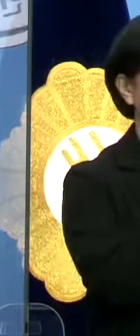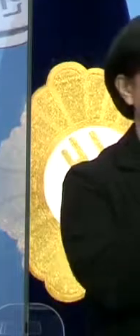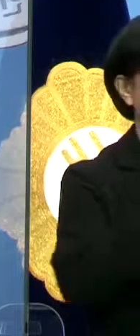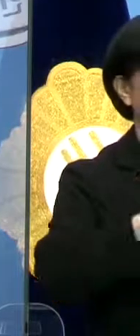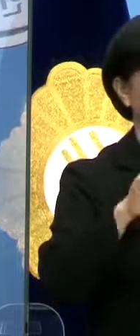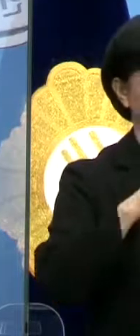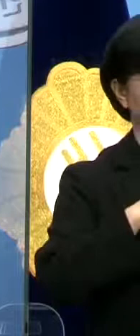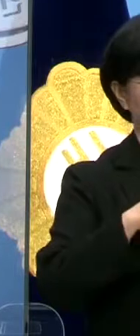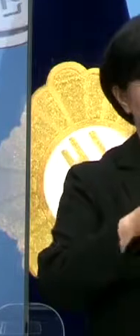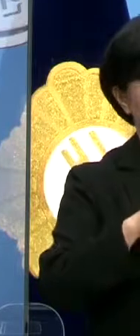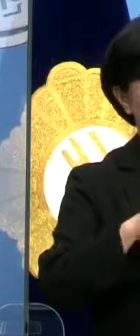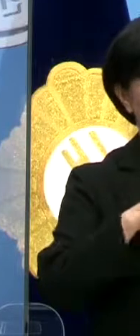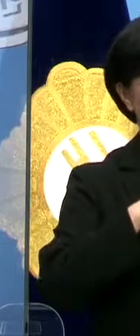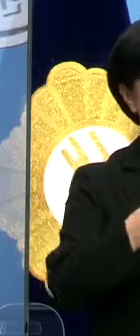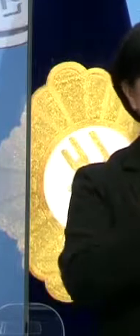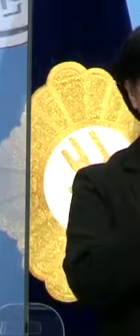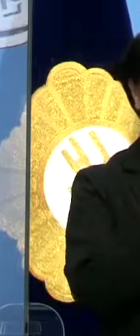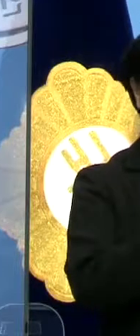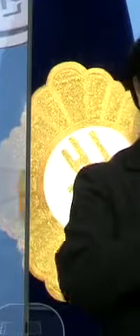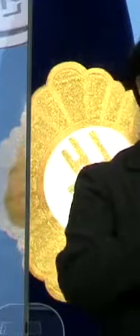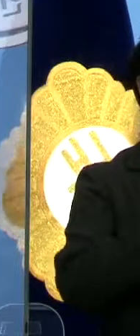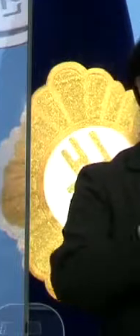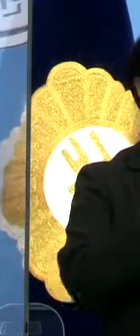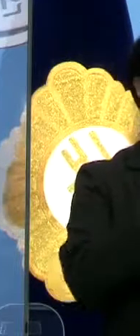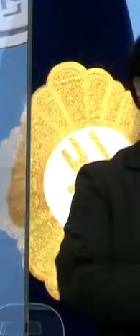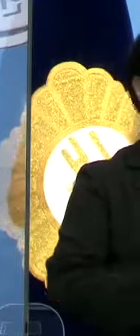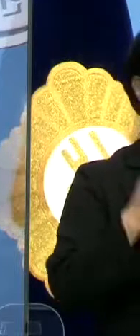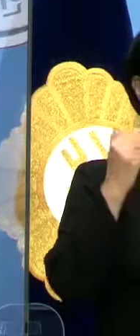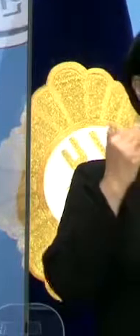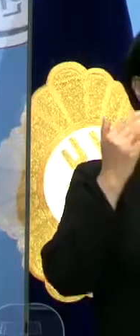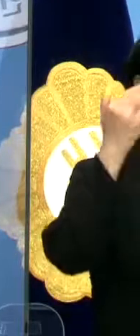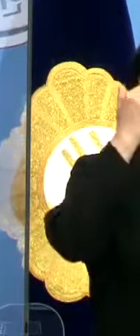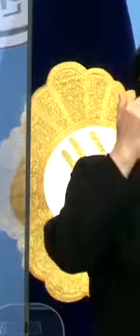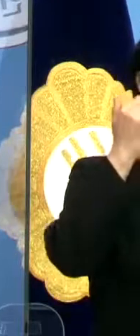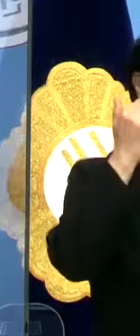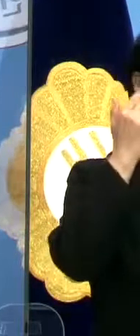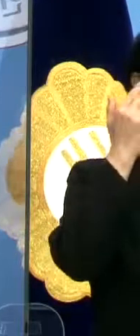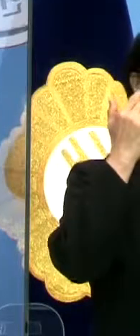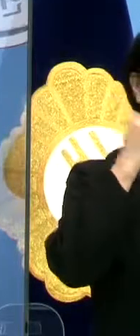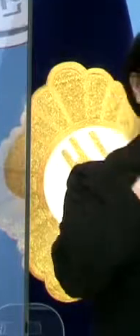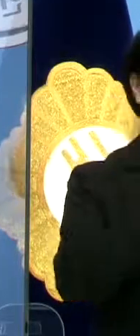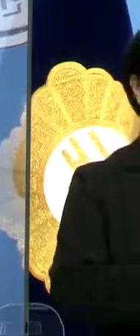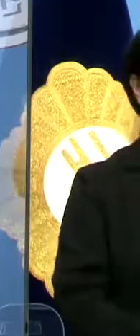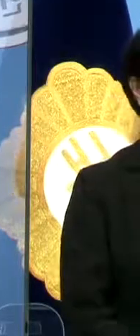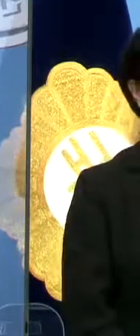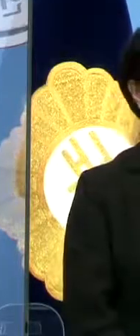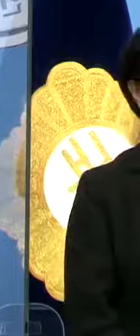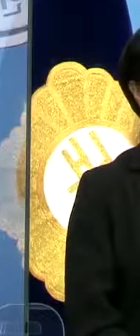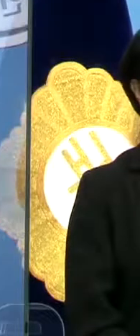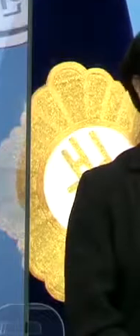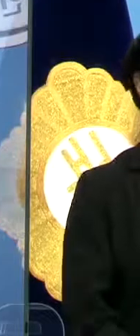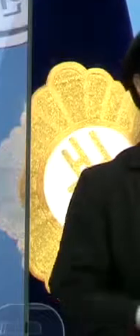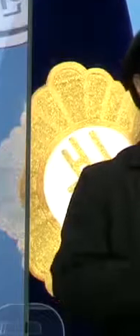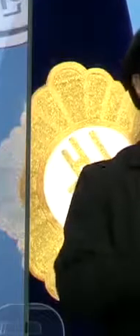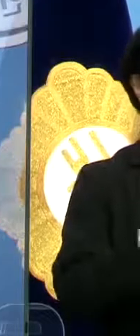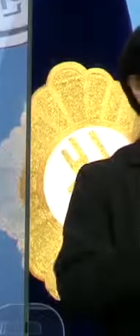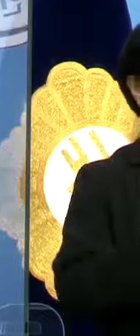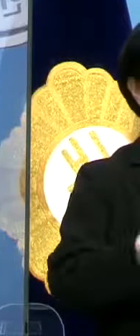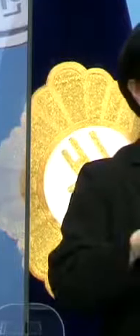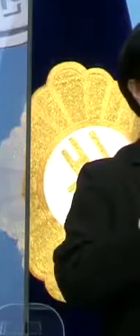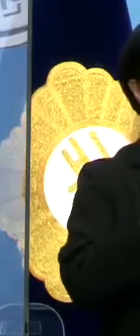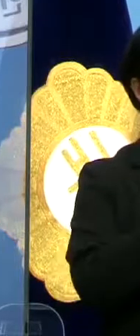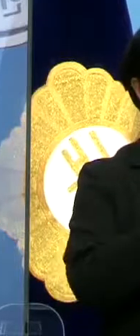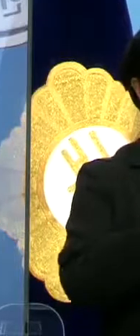정치 정당 정치의 기본을 훼손하는 것입니다 아무리 가장 도덕적이고 유능한 후보를 찾아서